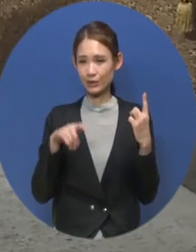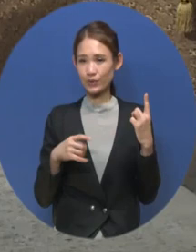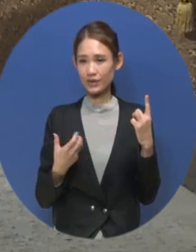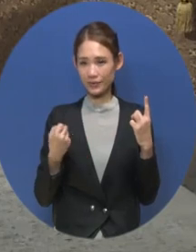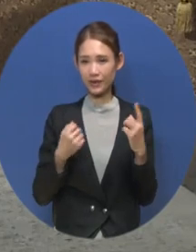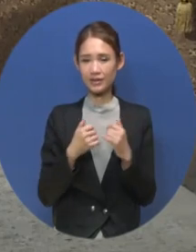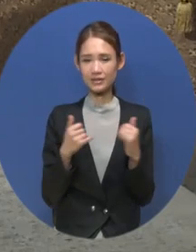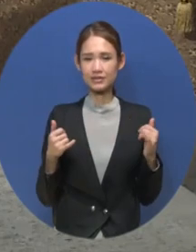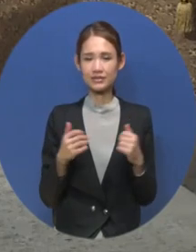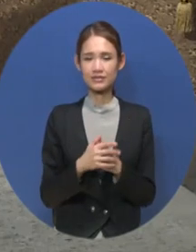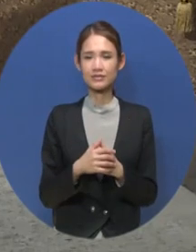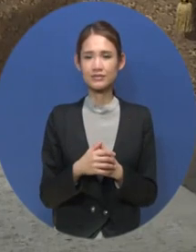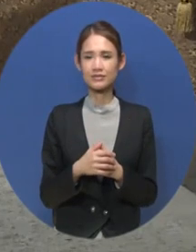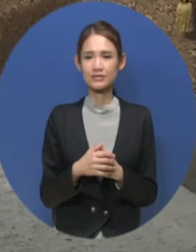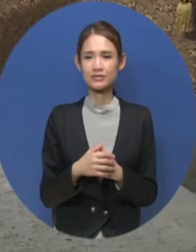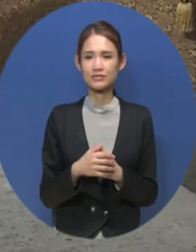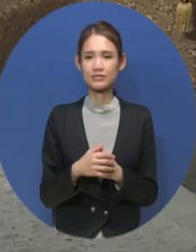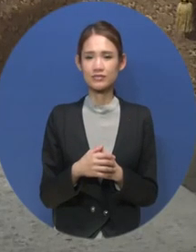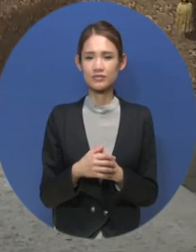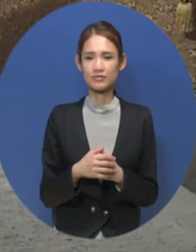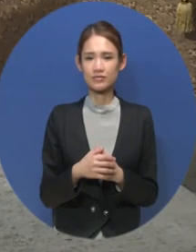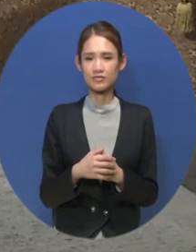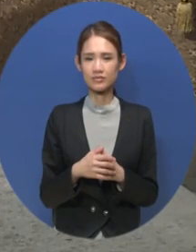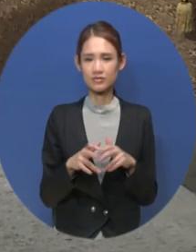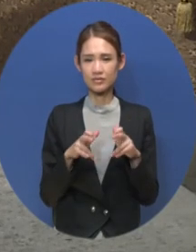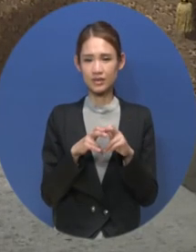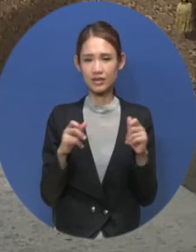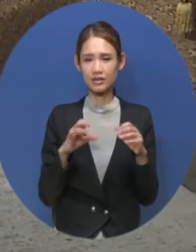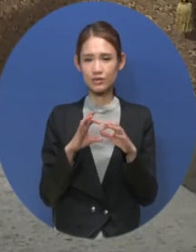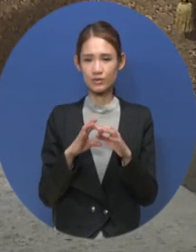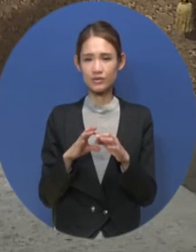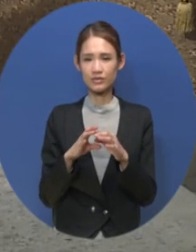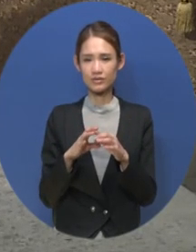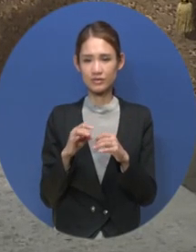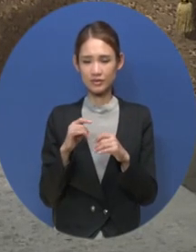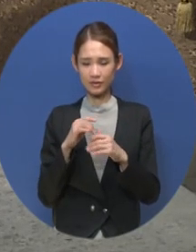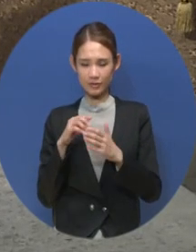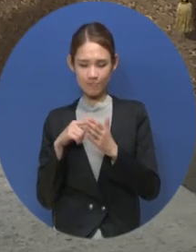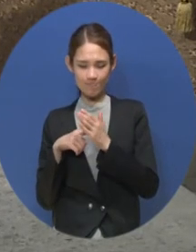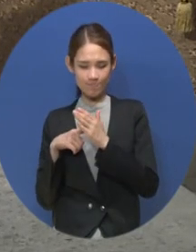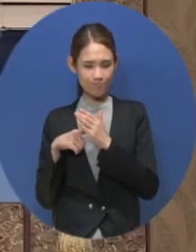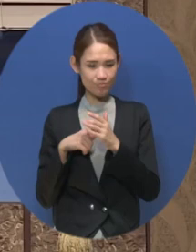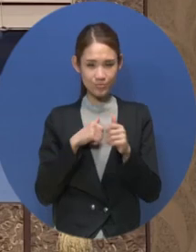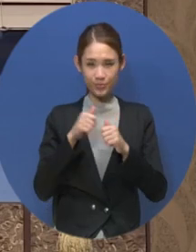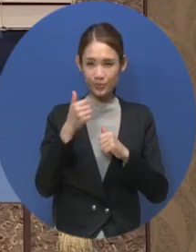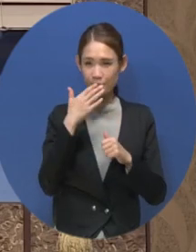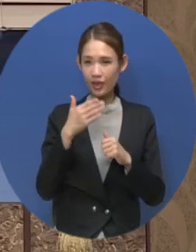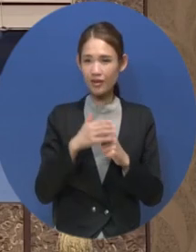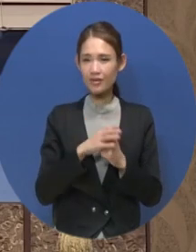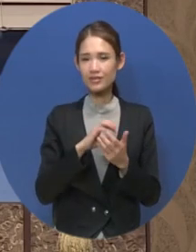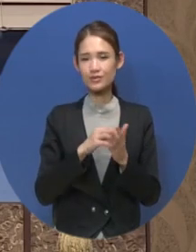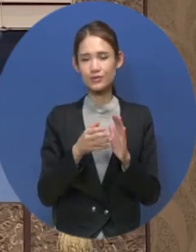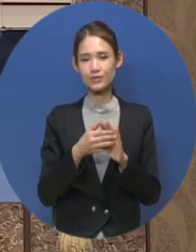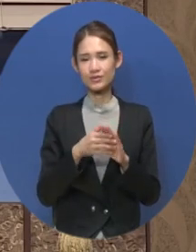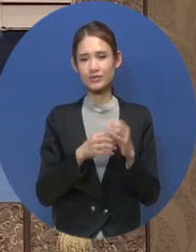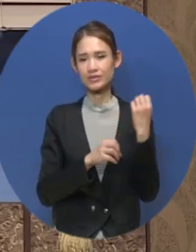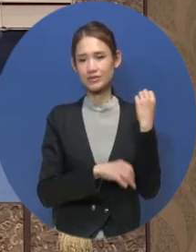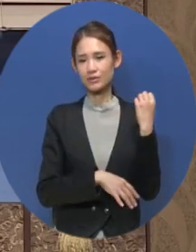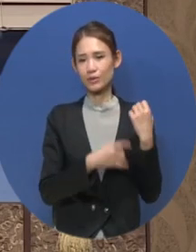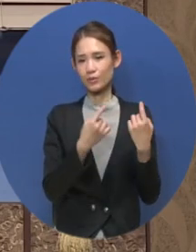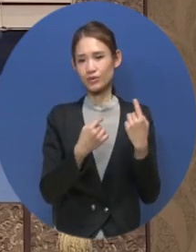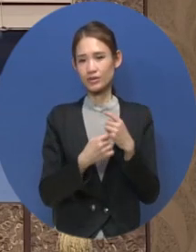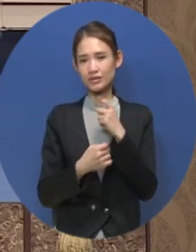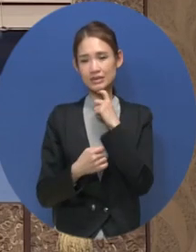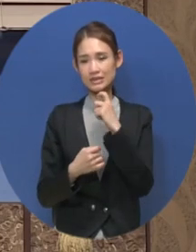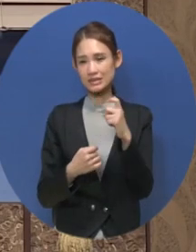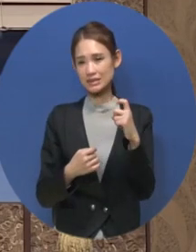예, 예. 그래서 대단하십니다. 제가 이 장애인 쪽에서는 마의 벽을 뚫었다 할 정도로 세계 기록을 예, 기존 기록보다 한 10점